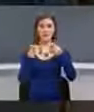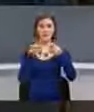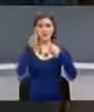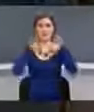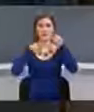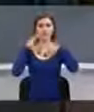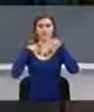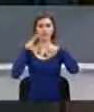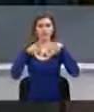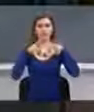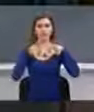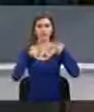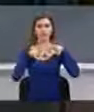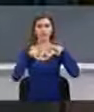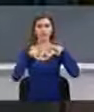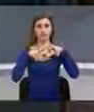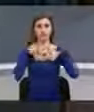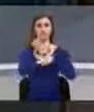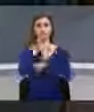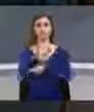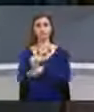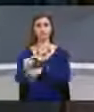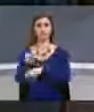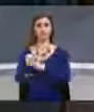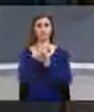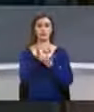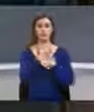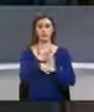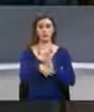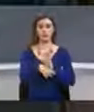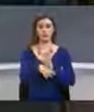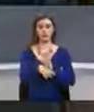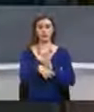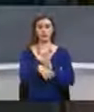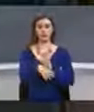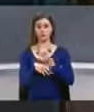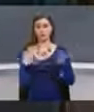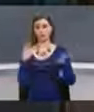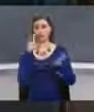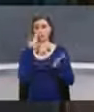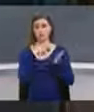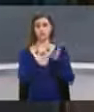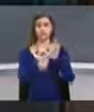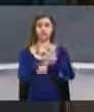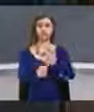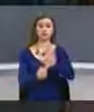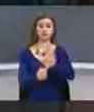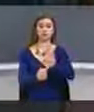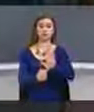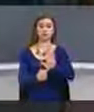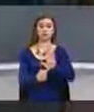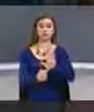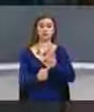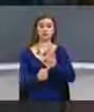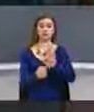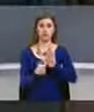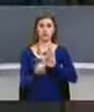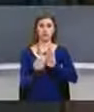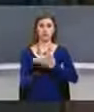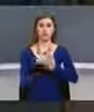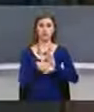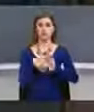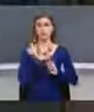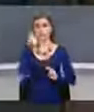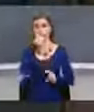me mbikëqyrin e këti ligji, edhe shikoni se si definohet ky agjencioni për